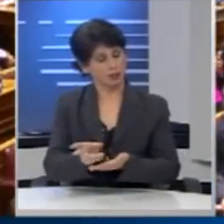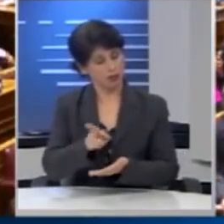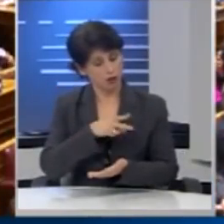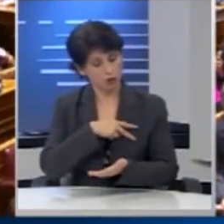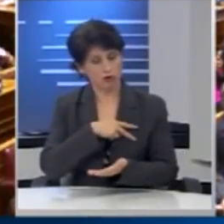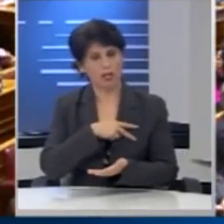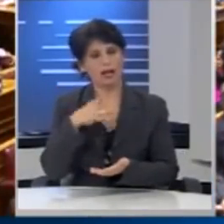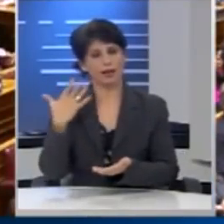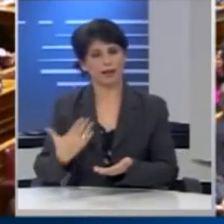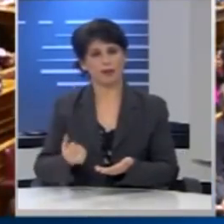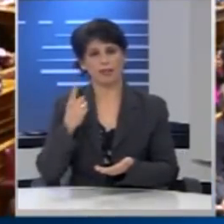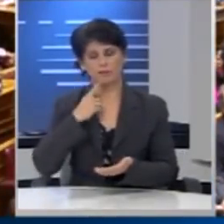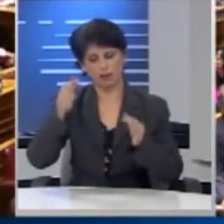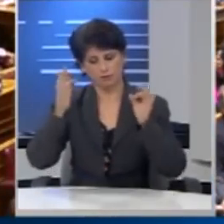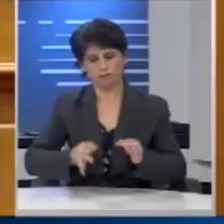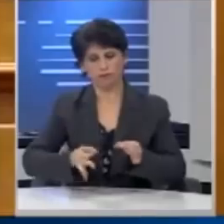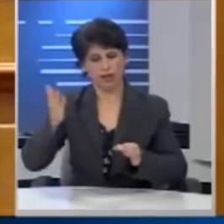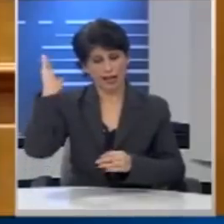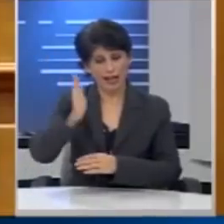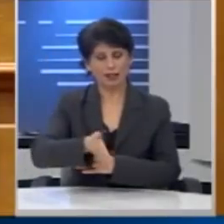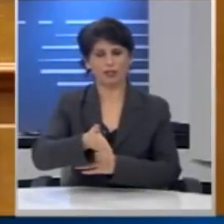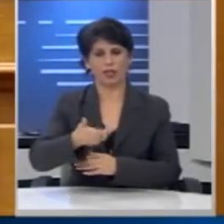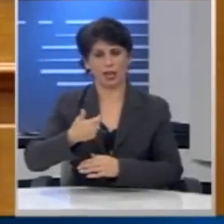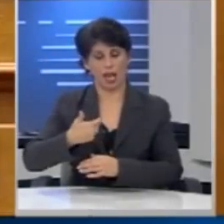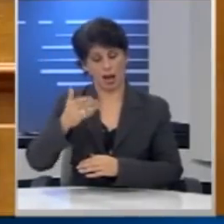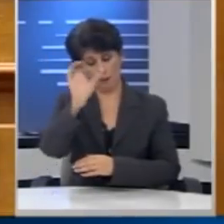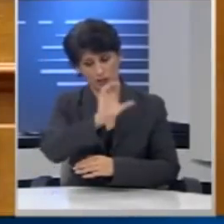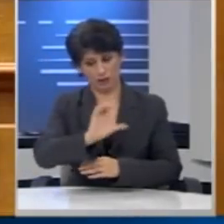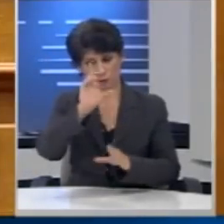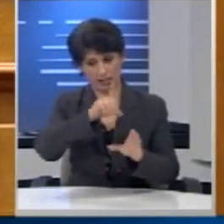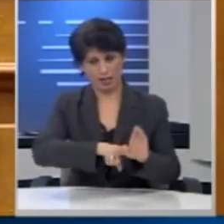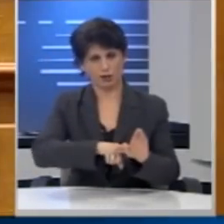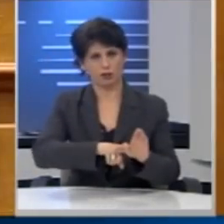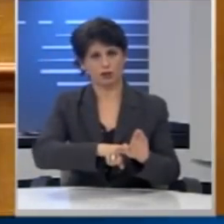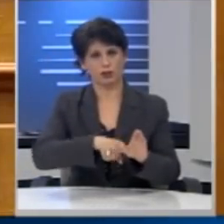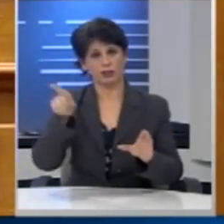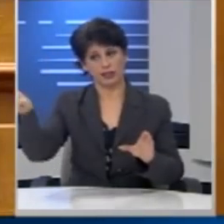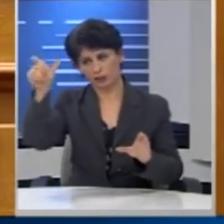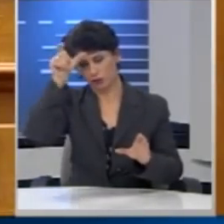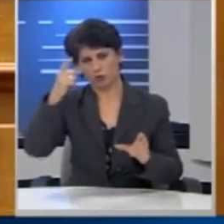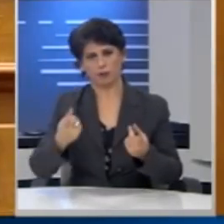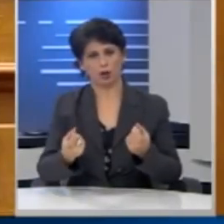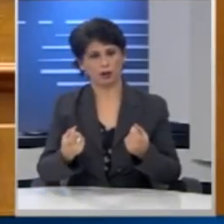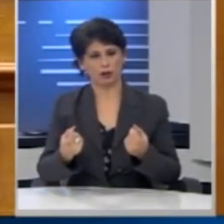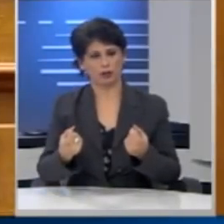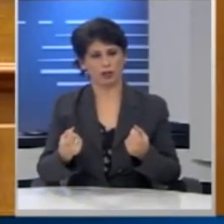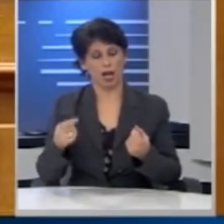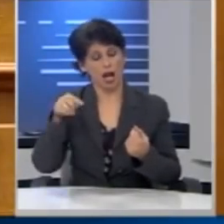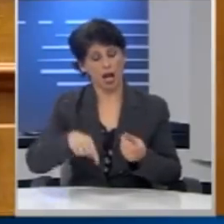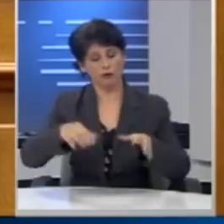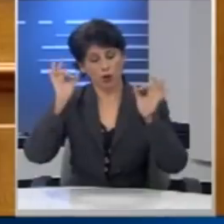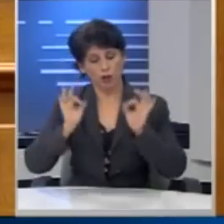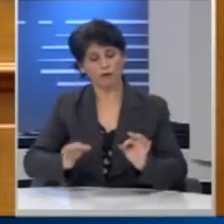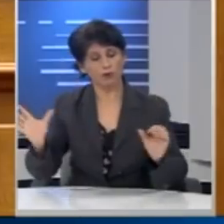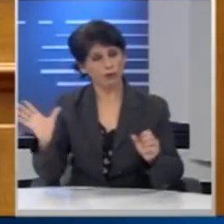σωστά να υπάρξει μια ρητή καταδίκη από πλευράς Ευρωπαϊκής Ένωσης για την τουρκική προκλητικότητα. Αυτό